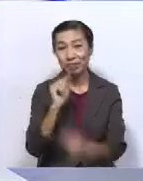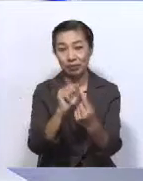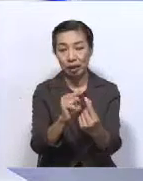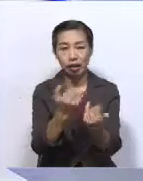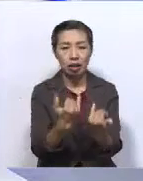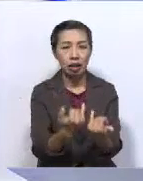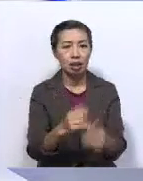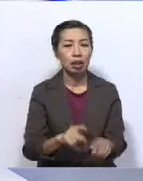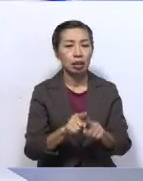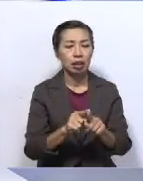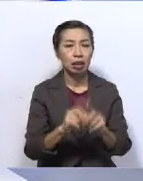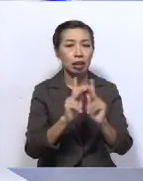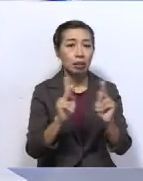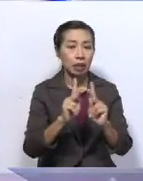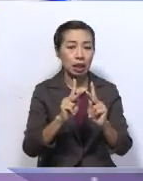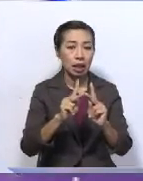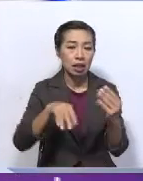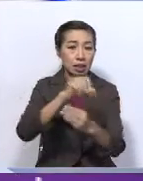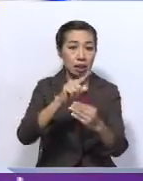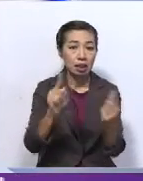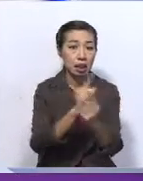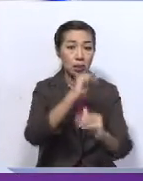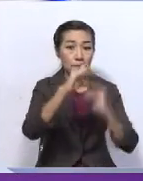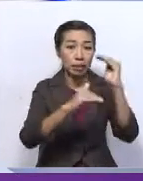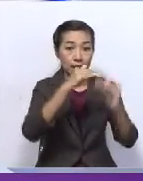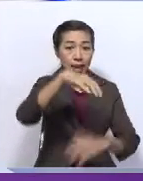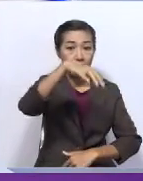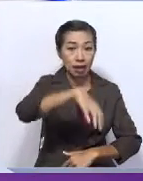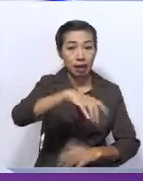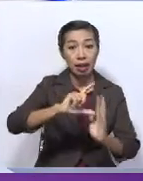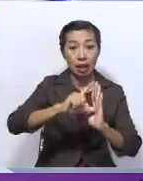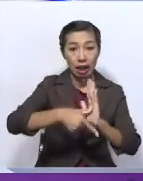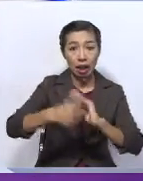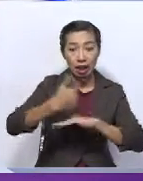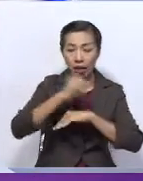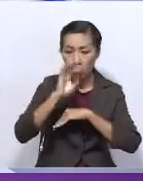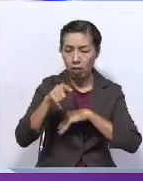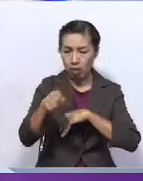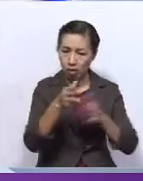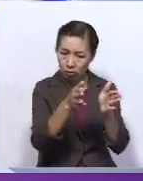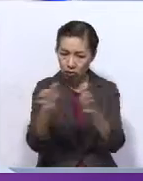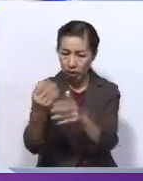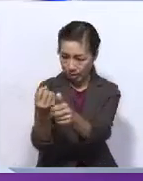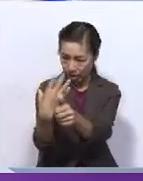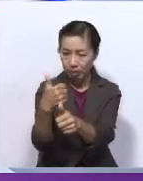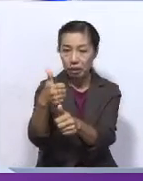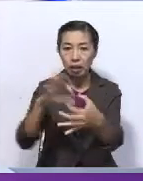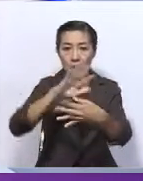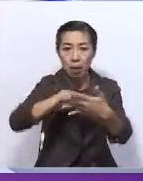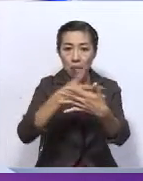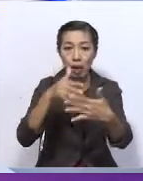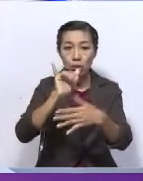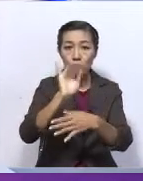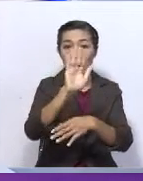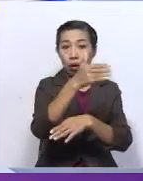เลขาธิการคณะกรรมการพัฒนาการเศรษฐกิจและสังคมแห่งชาติค่ะได้ชี้แนวทางให้ทุกภาคส่วนร่วมแสดงความคิดเห็นร่างยุทธศาสตร์ชาติ